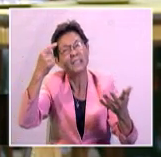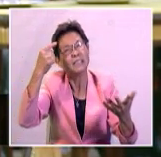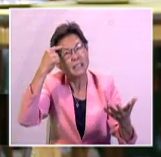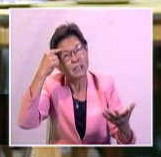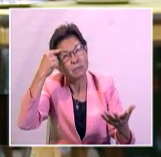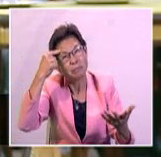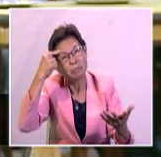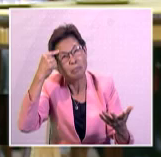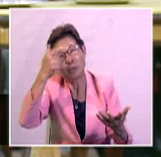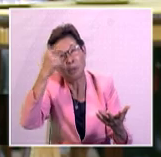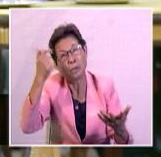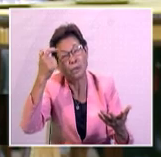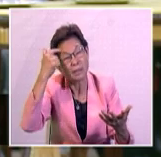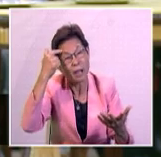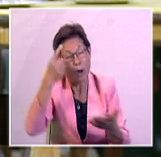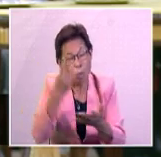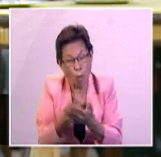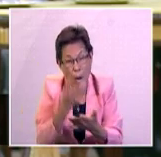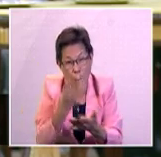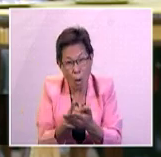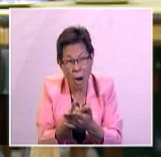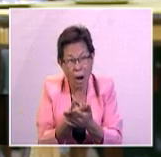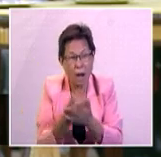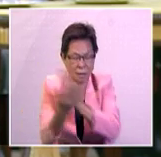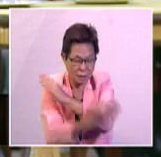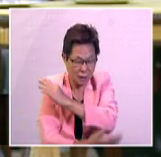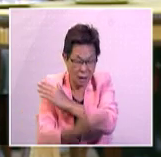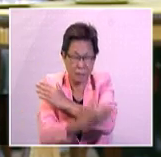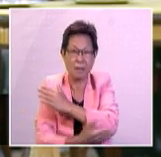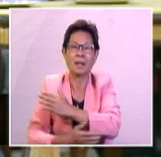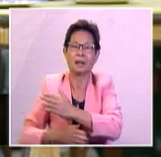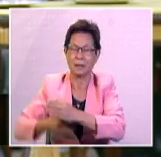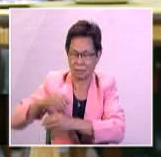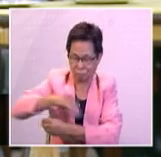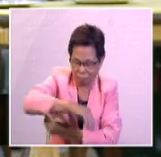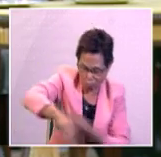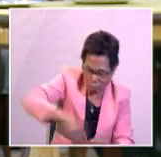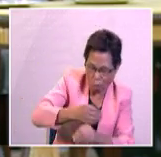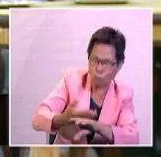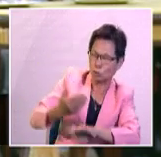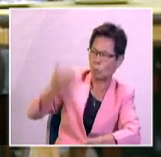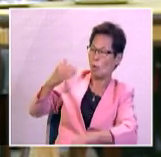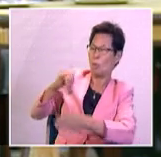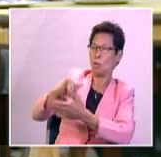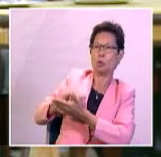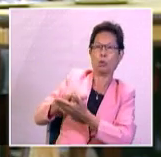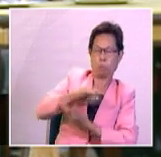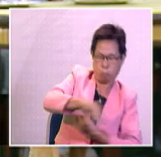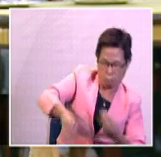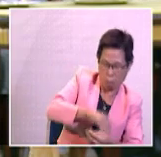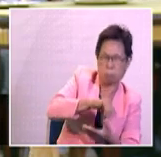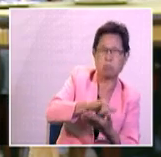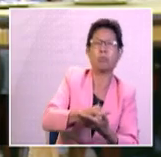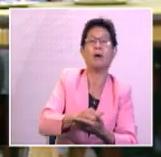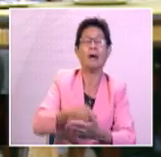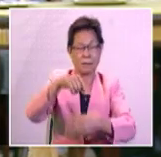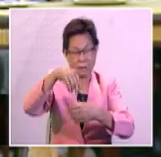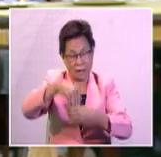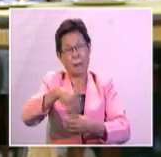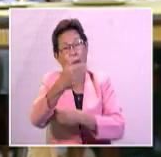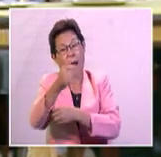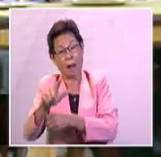keuangan negara yang diwarisi sebelumnya. Dalam hal ini, parti akan